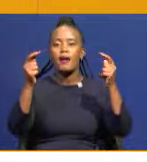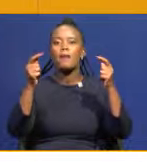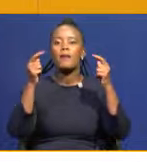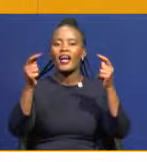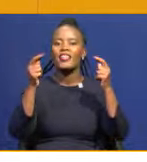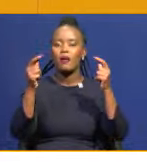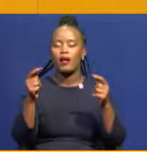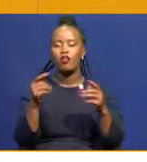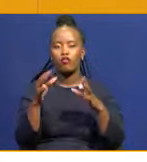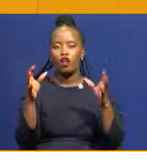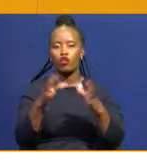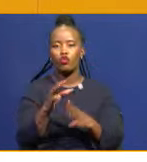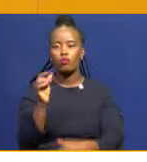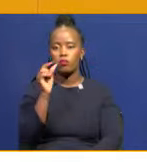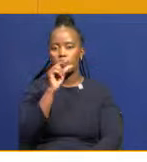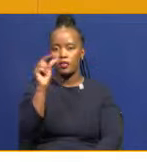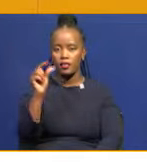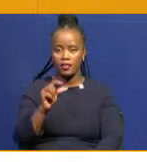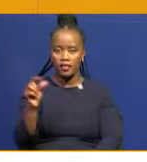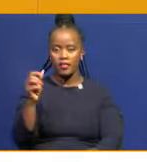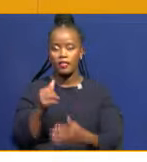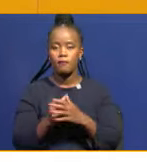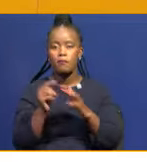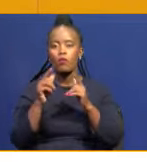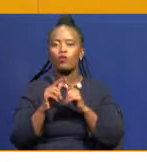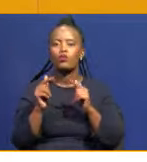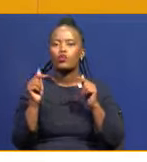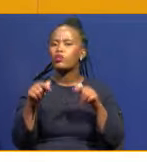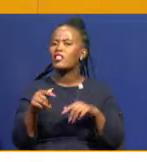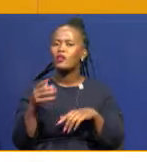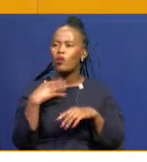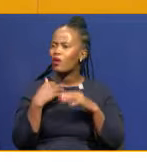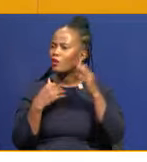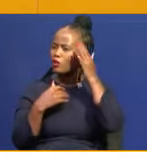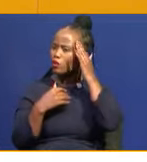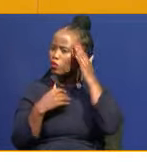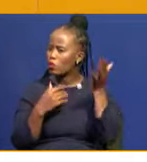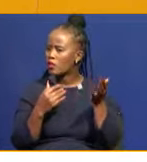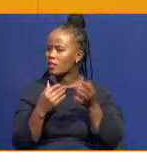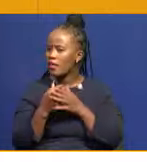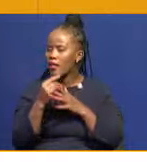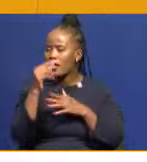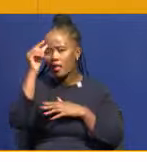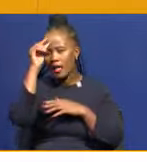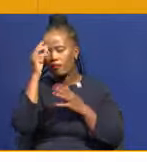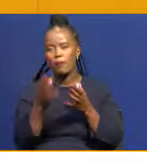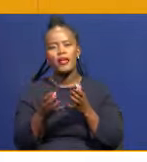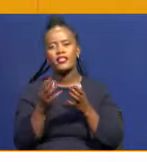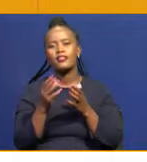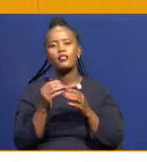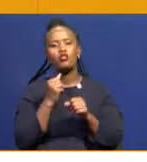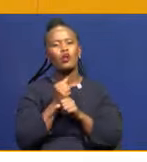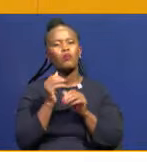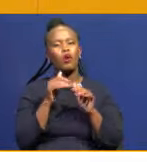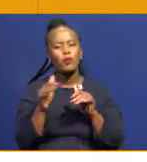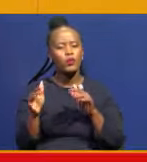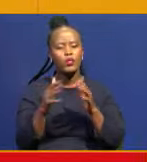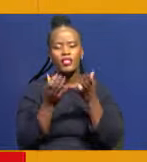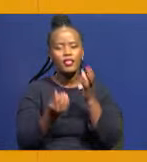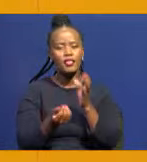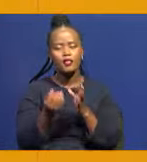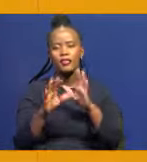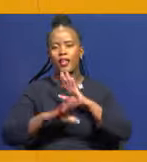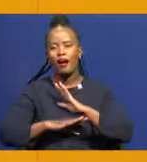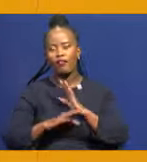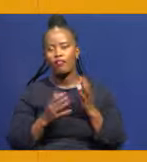kushuhudiwa ya vuguvugu la Gen Z. Na siku ya leo tutataka kuelewa tuko ndani. Je, serikali ipo imebuni na nafasi za kutosha za vijana wetu kwa